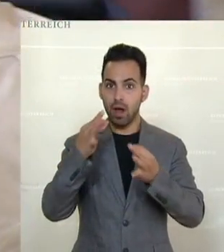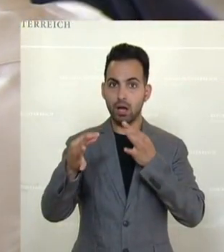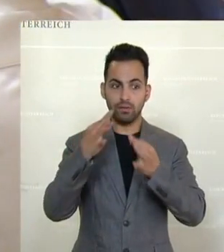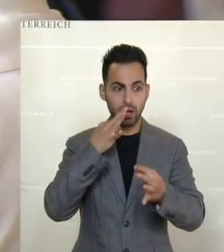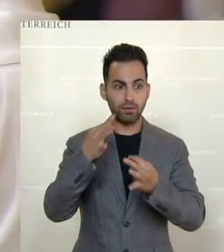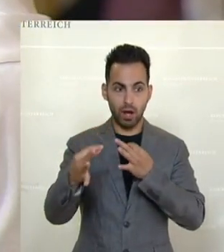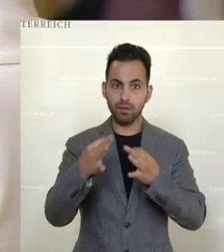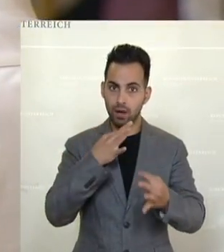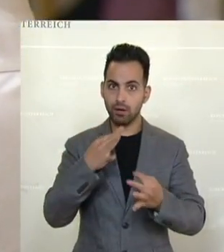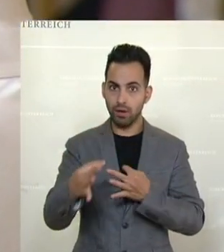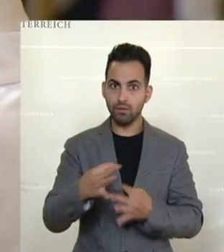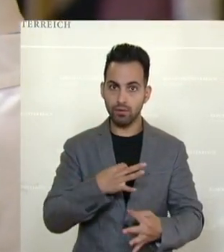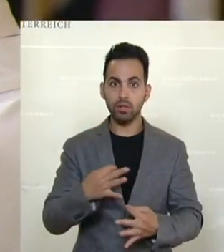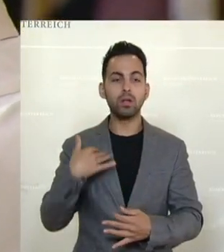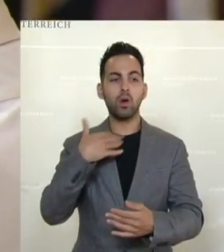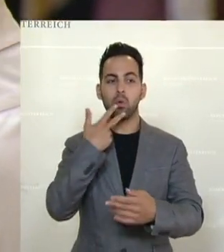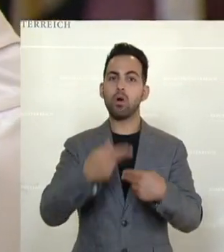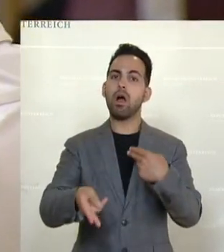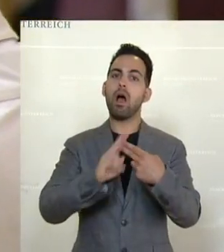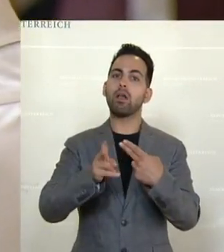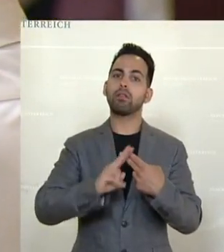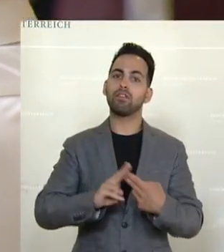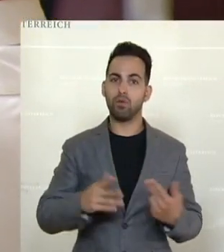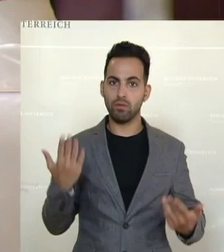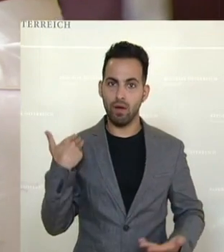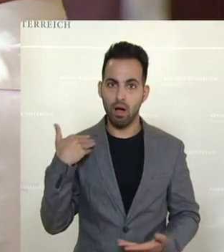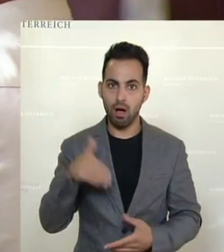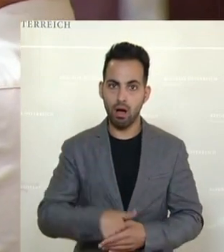sich gestellt haben und worauf es keine Antworten gegeben hat.